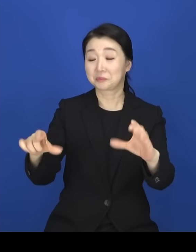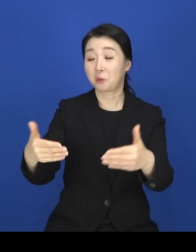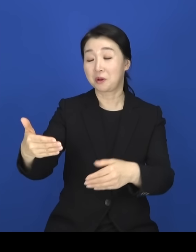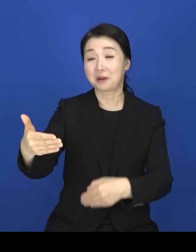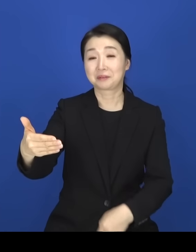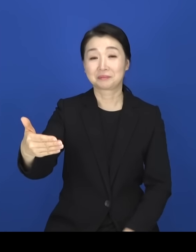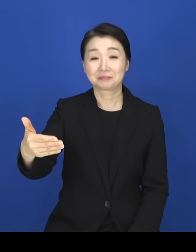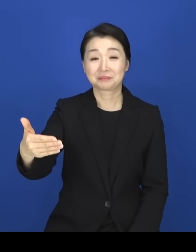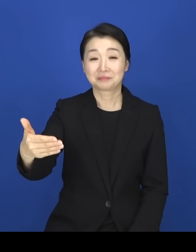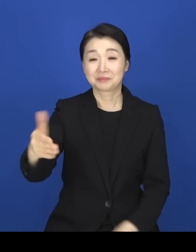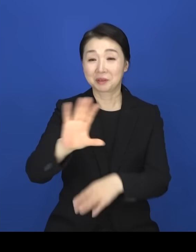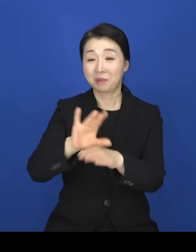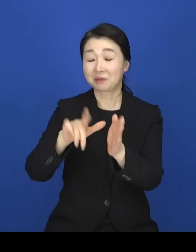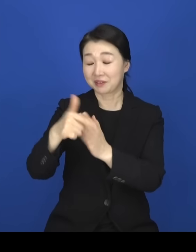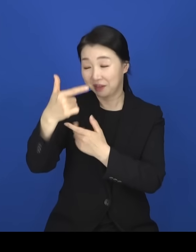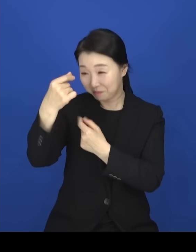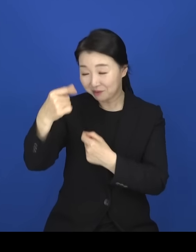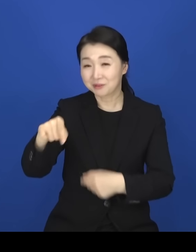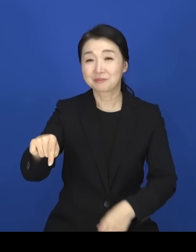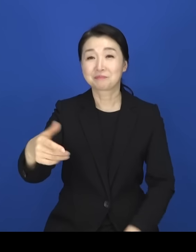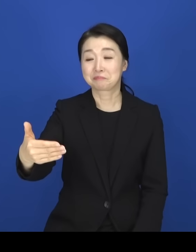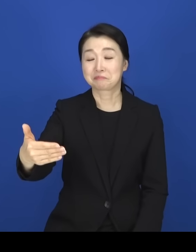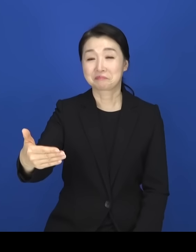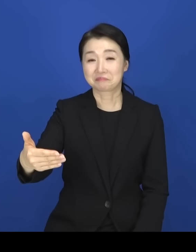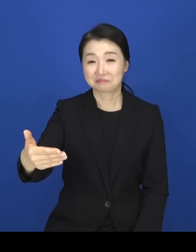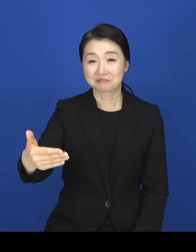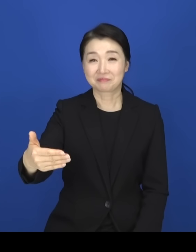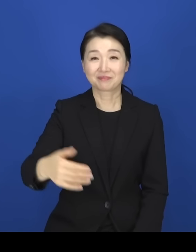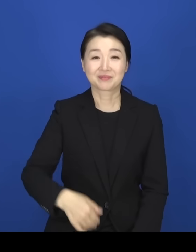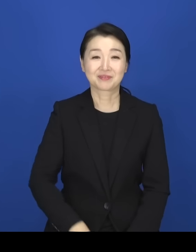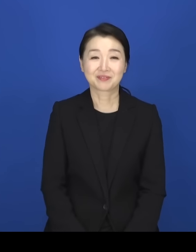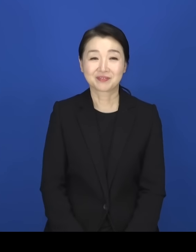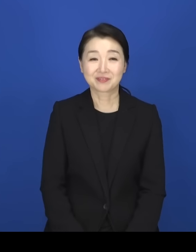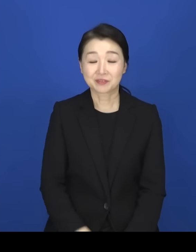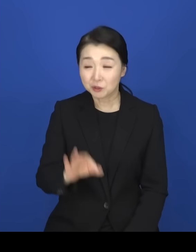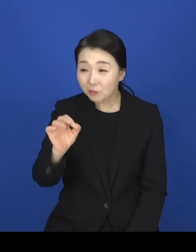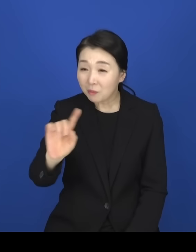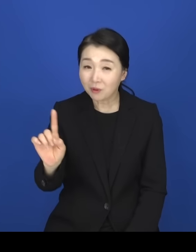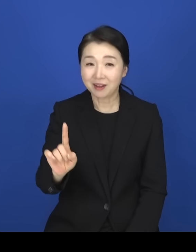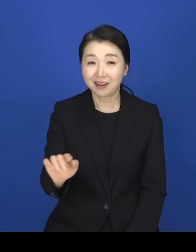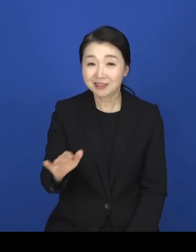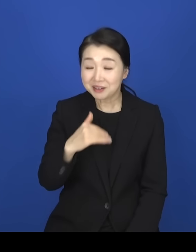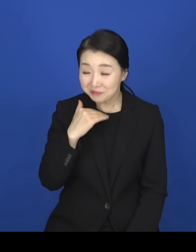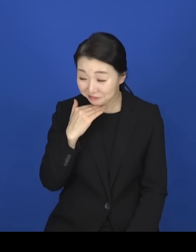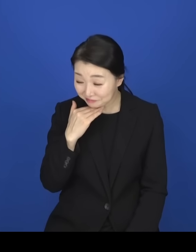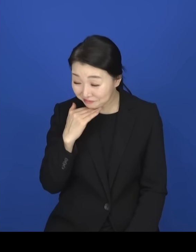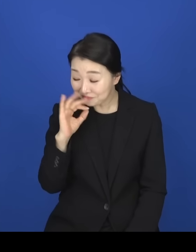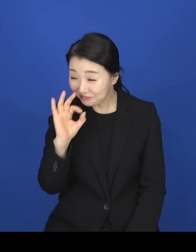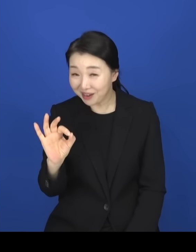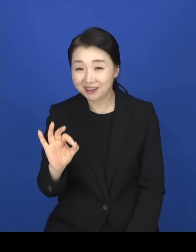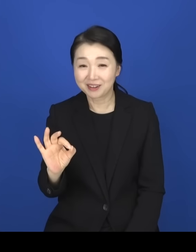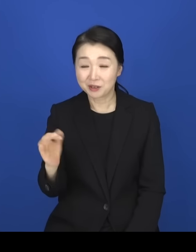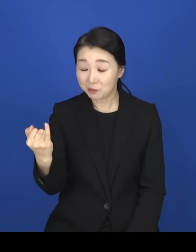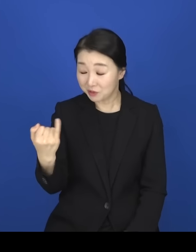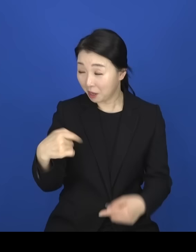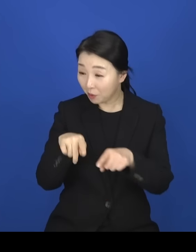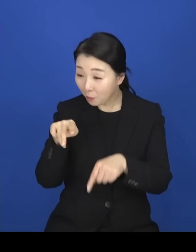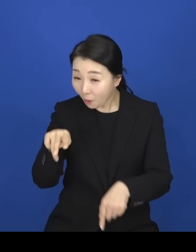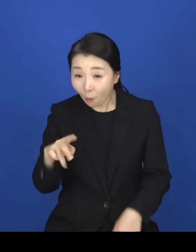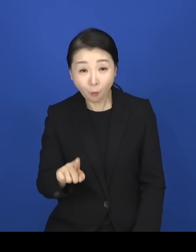자기 나오는 거를? 방송 시간대 맞춰서 그래서 지금 뭐 보는 거예요? 그래서 잠깐만요. 그러면 여자들이 쏙 같이